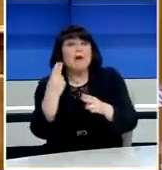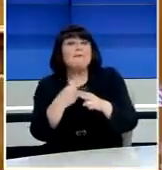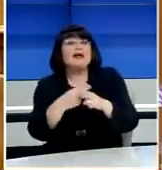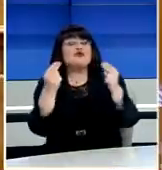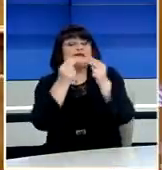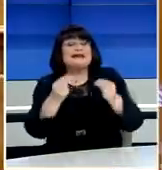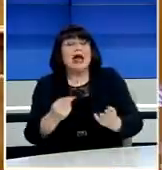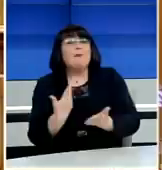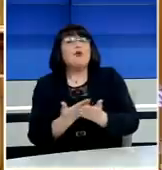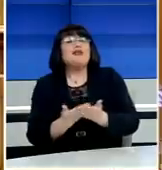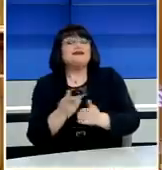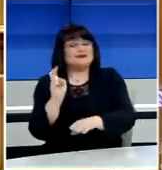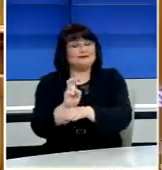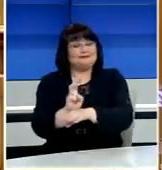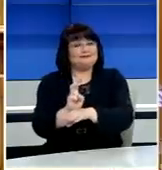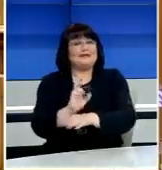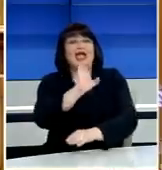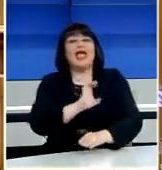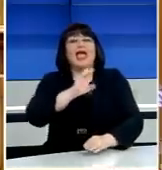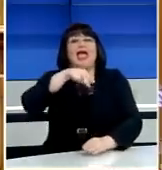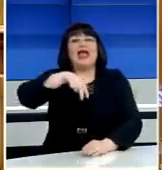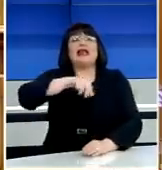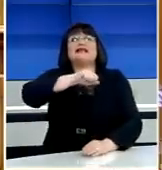στοιχεία, Ελστάτ,